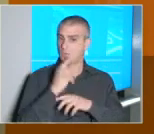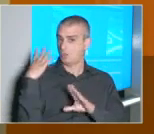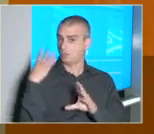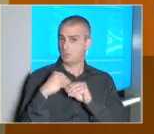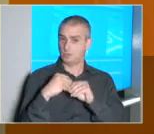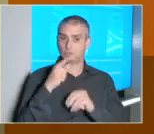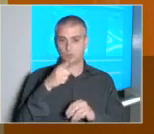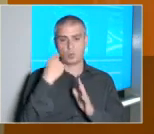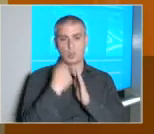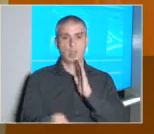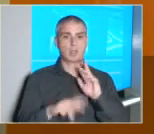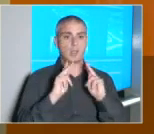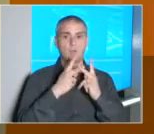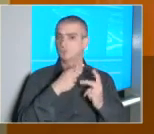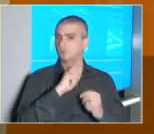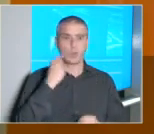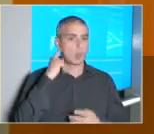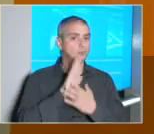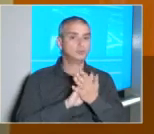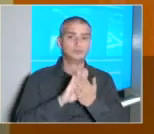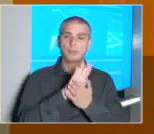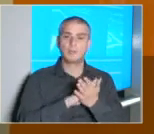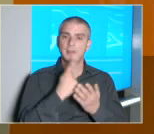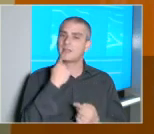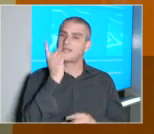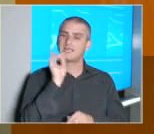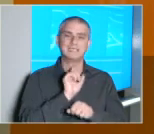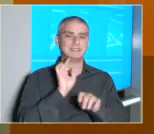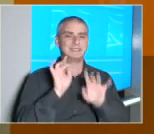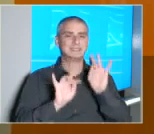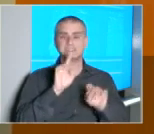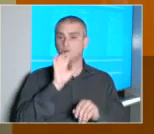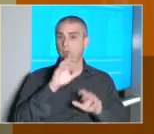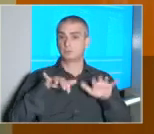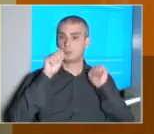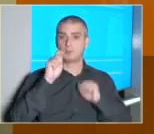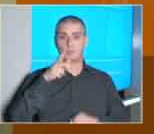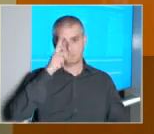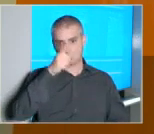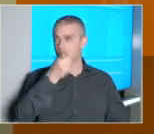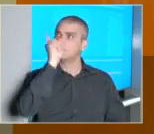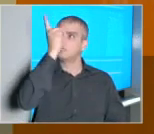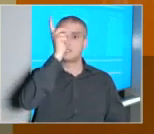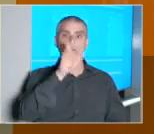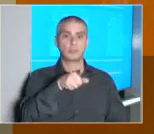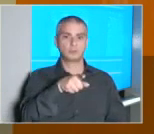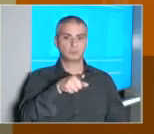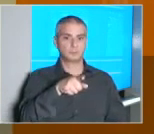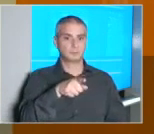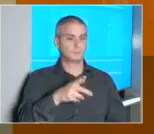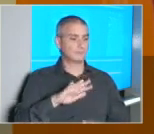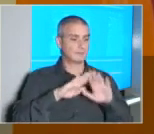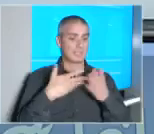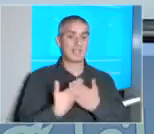החולפת, כשהוא רכש את הקבוצה הזו, לא שמעת ולו קריאה גזענית אחת מהיציעים של ביתר, כי הוא יהיה פשוט איים על האנשים. אגב, מעניין